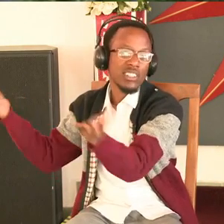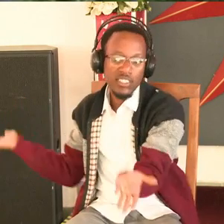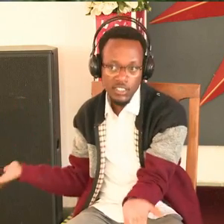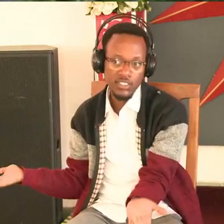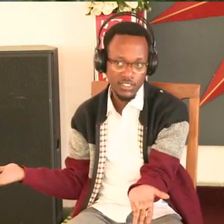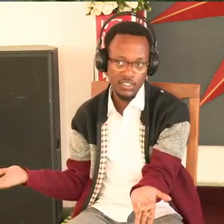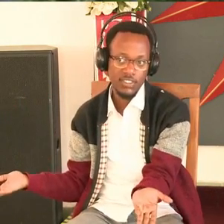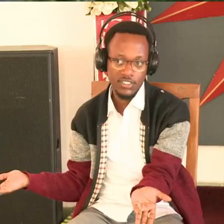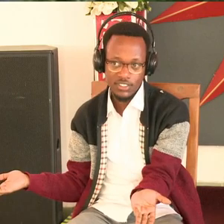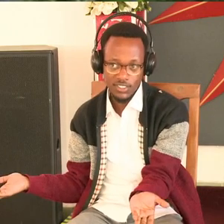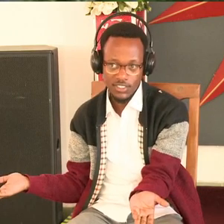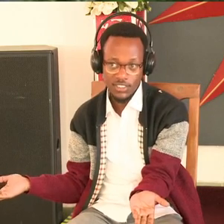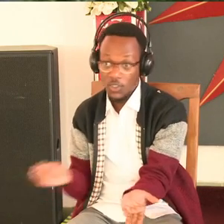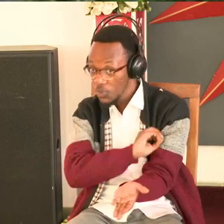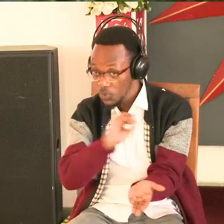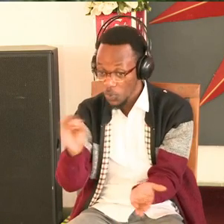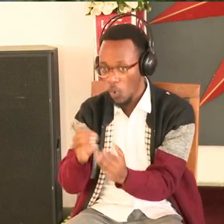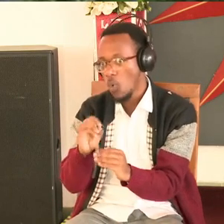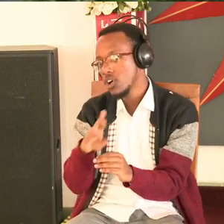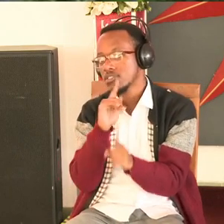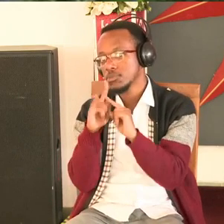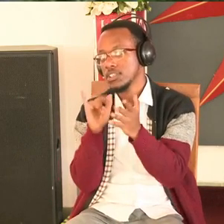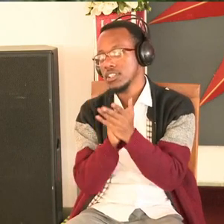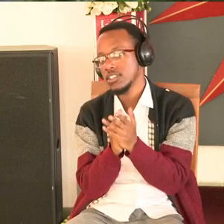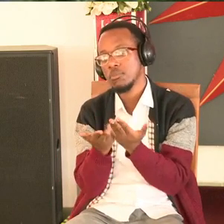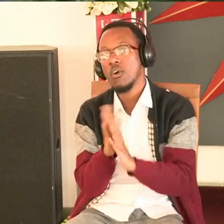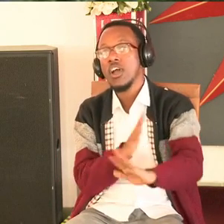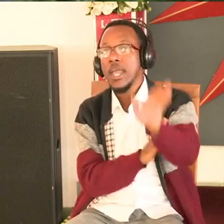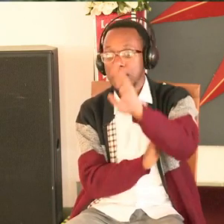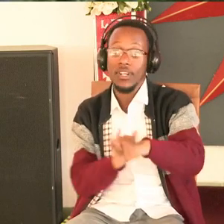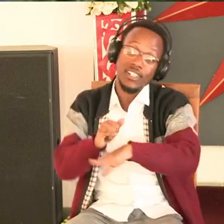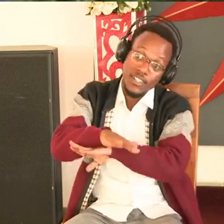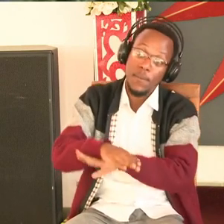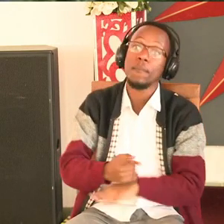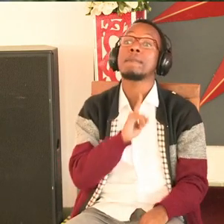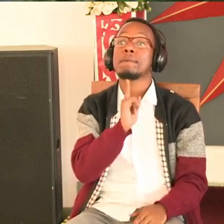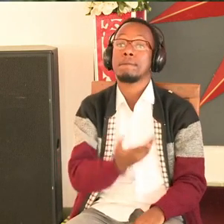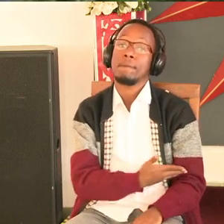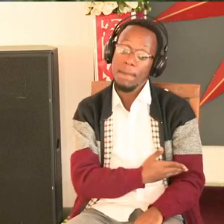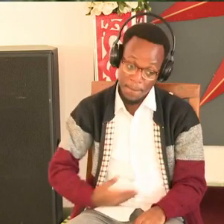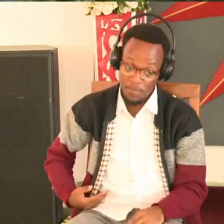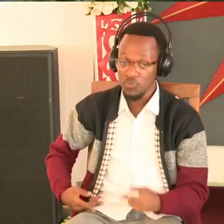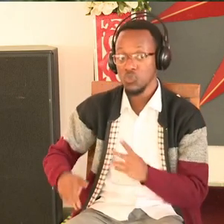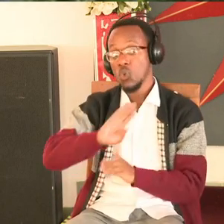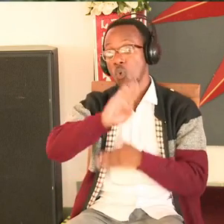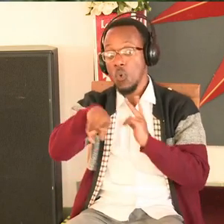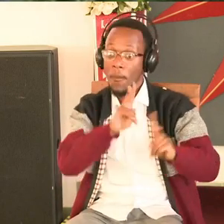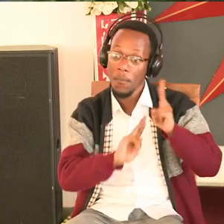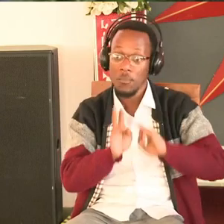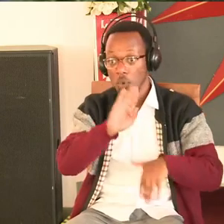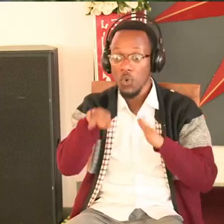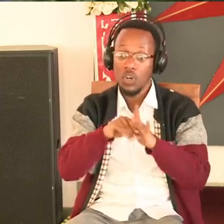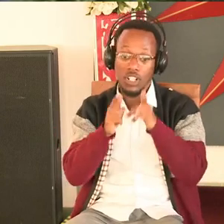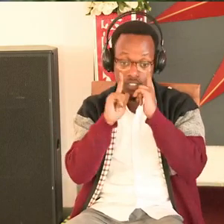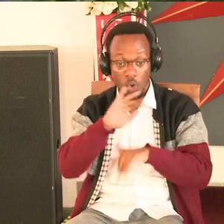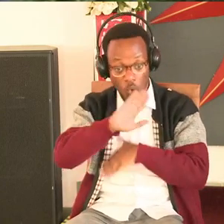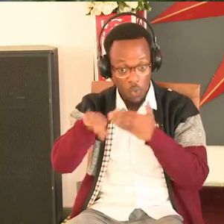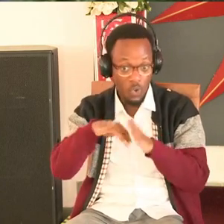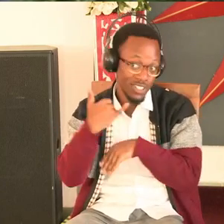ngo cyangwa se Imana yohereje inzara ya nyayo mu bwoko bwose no mu ndimi zose n'ibihugu